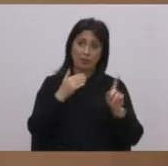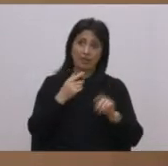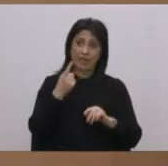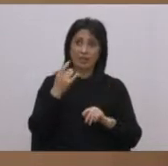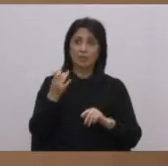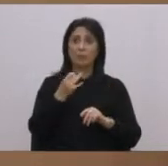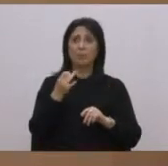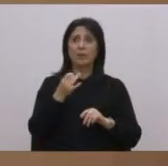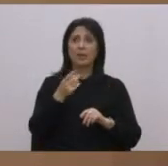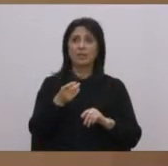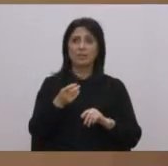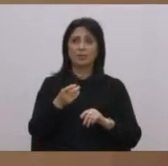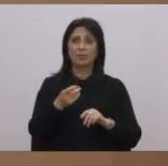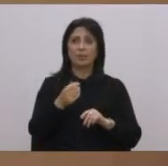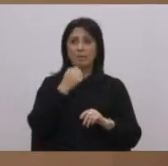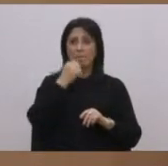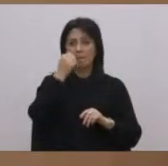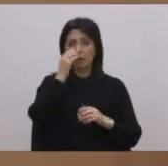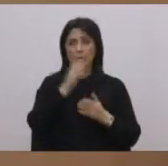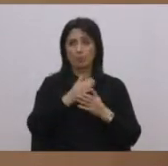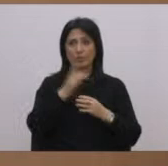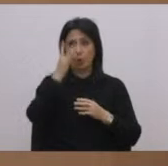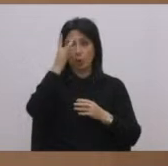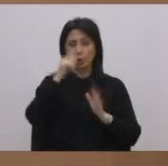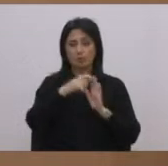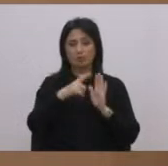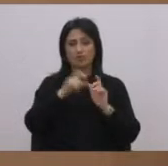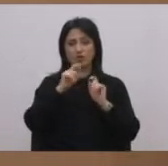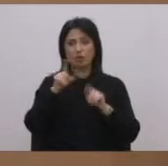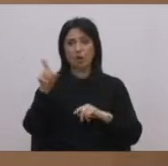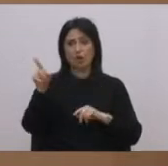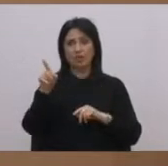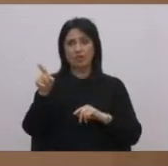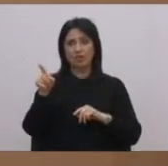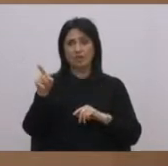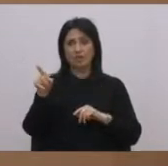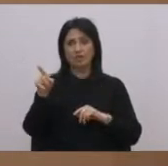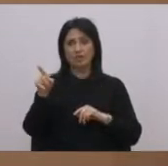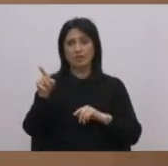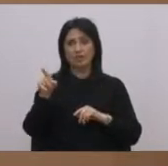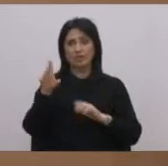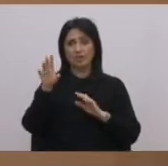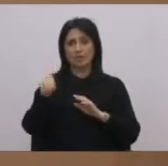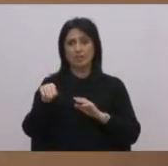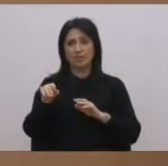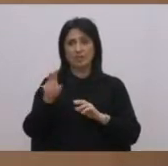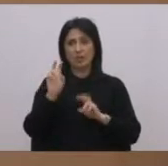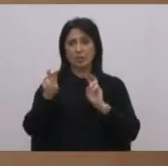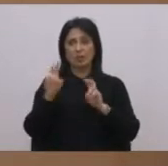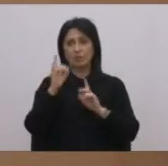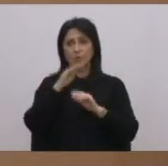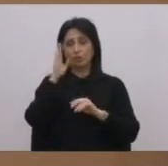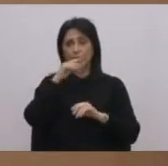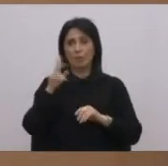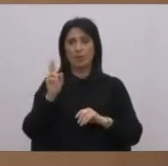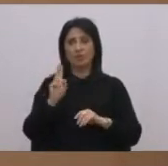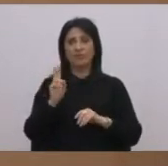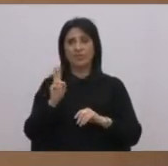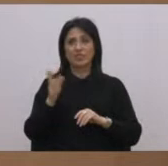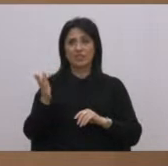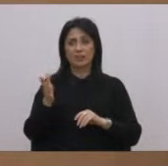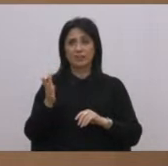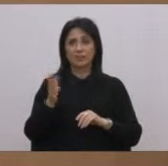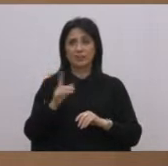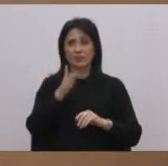mai interesepsi. Mandoba bi ar iar rustau, ismai ciut mete scolis. Și mosiavle, bașo bi șoble, bi romle bați.